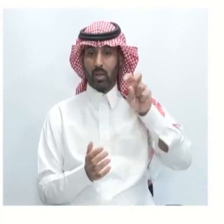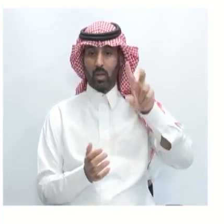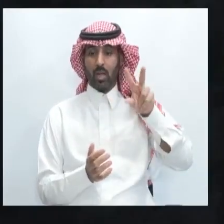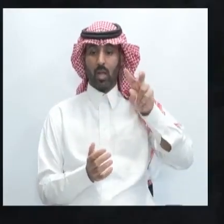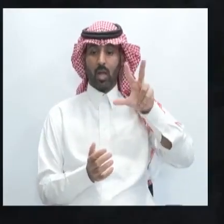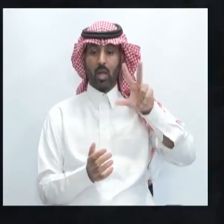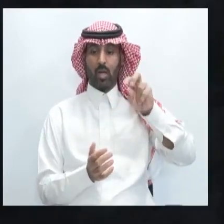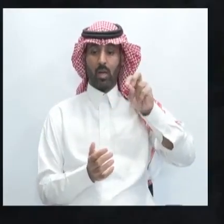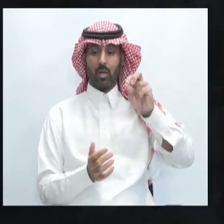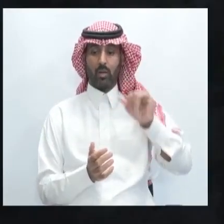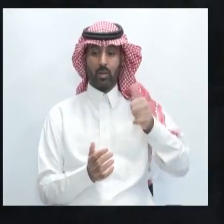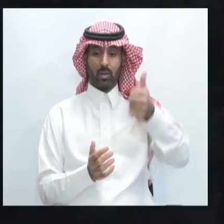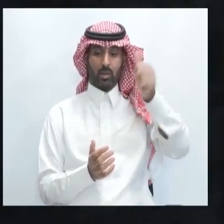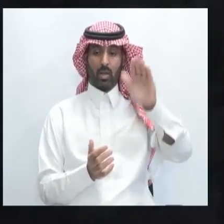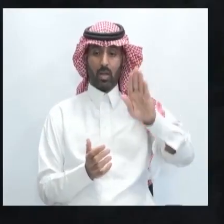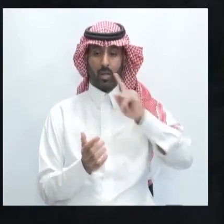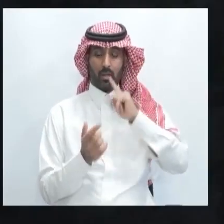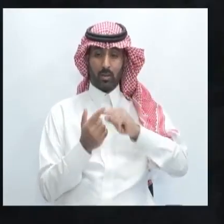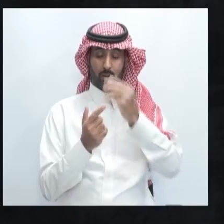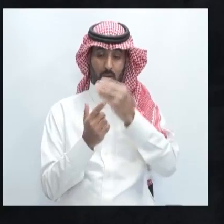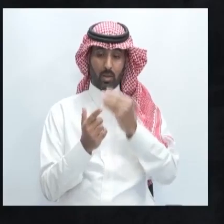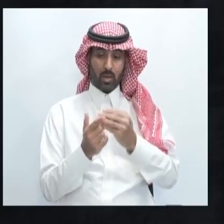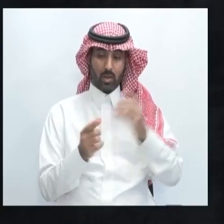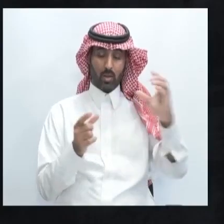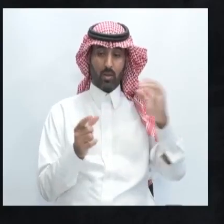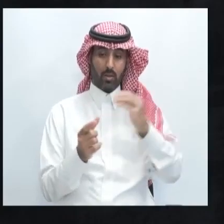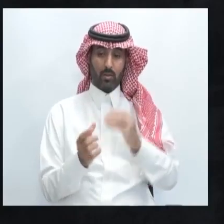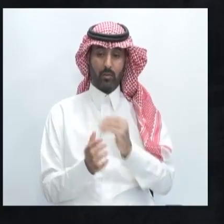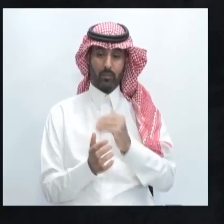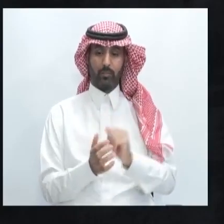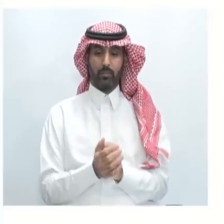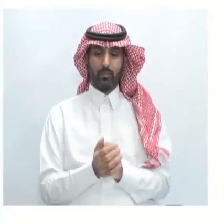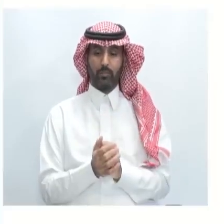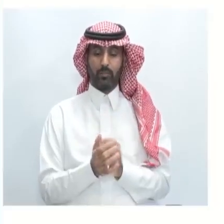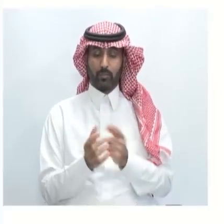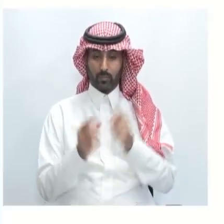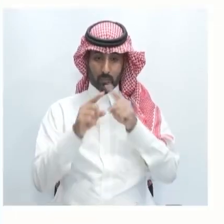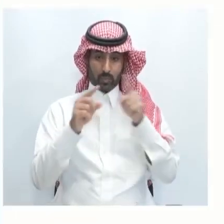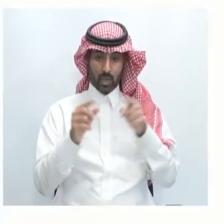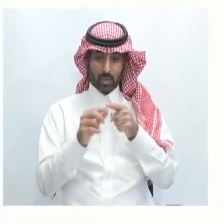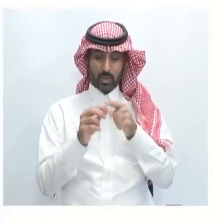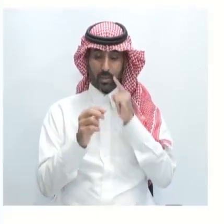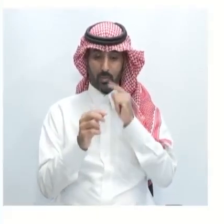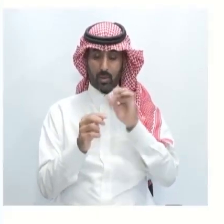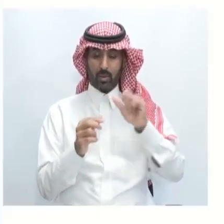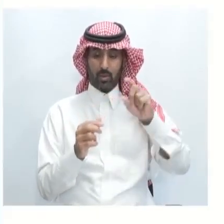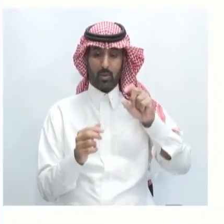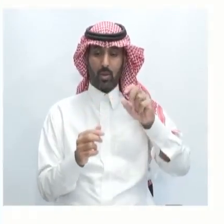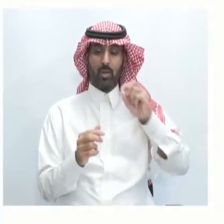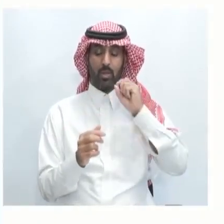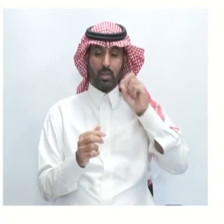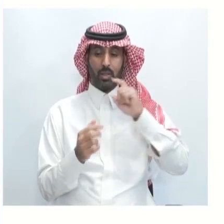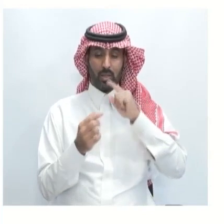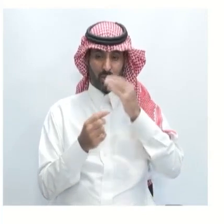وقلنا ان القياس يتكون من عده عناصر قلنا مقدمه صغرى وقلنا مقدمه